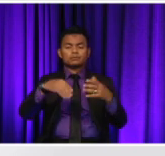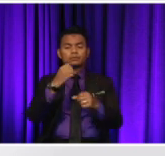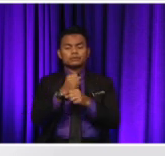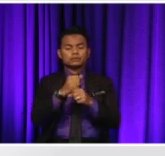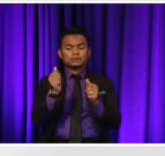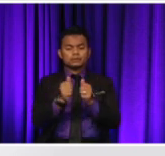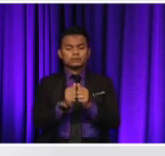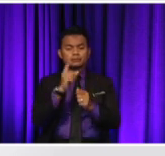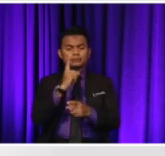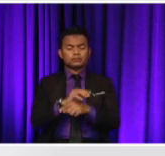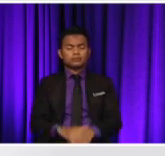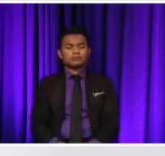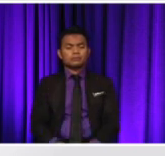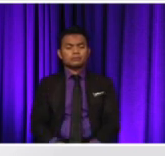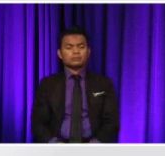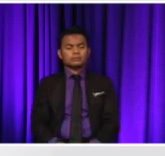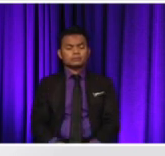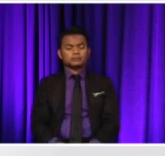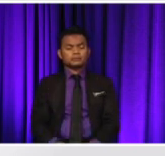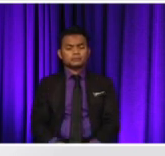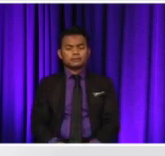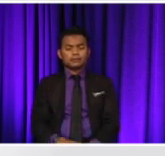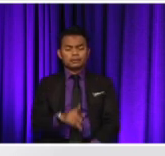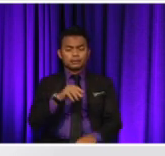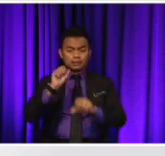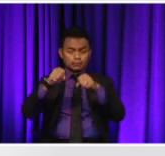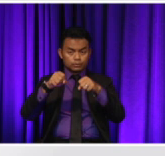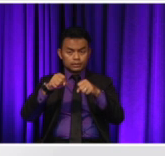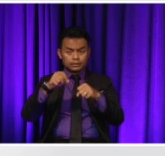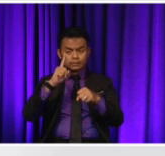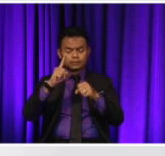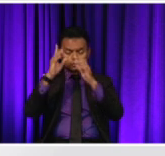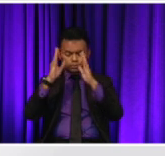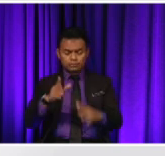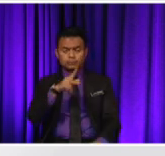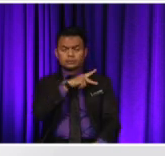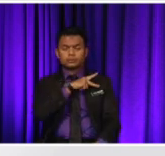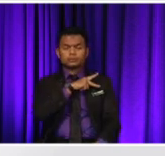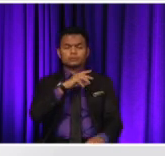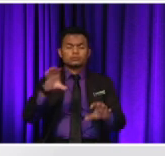kemampuan seseorang pengurus atau potensi untuk melakukan aktivitas